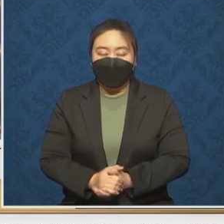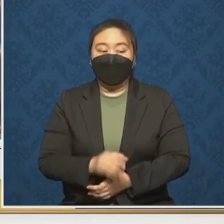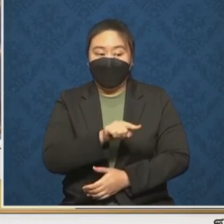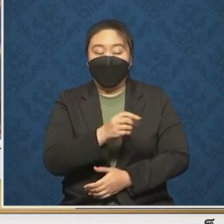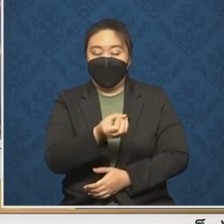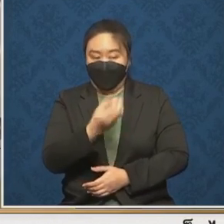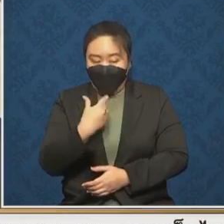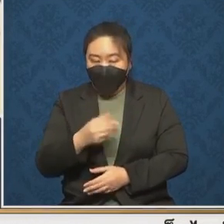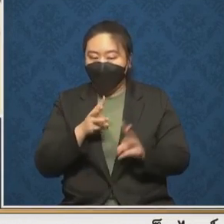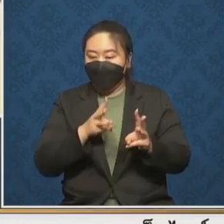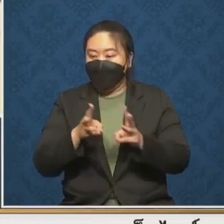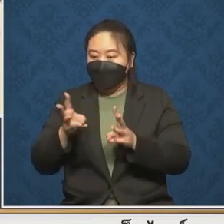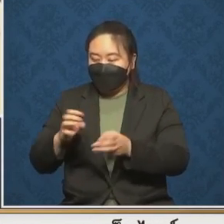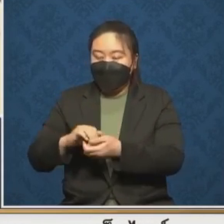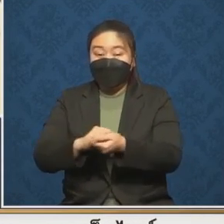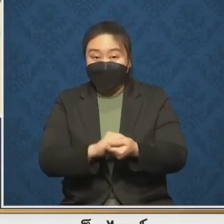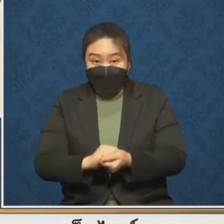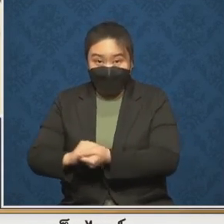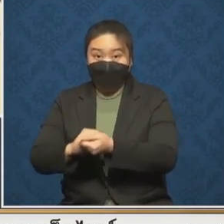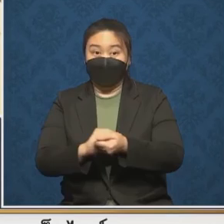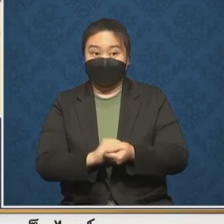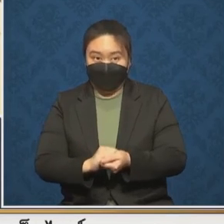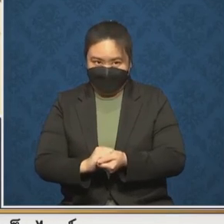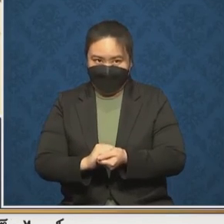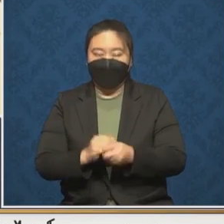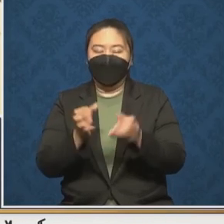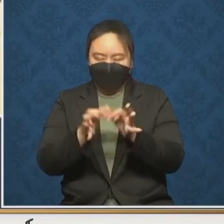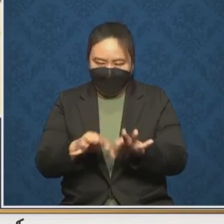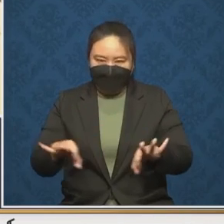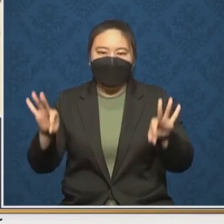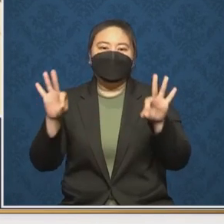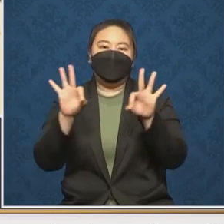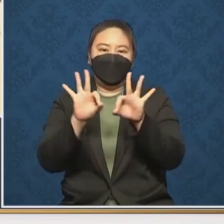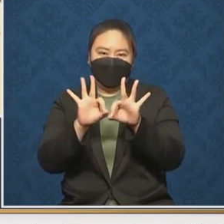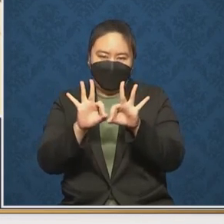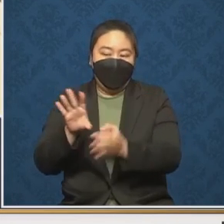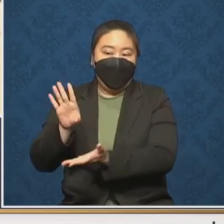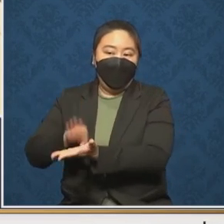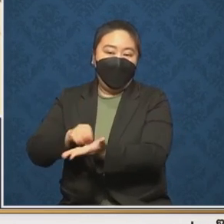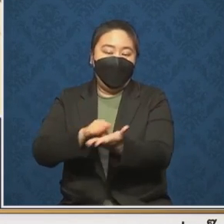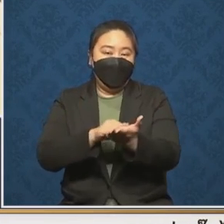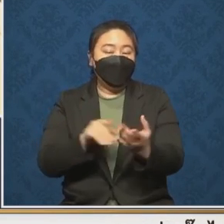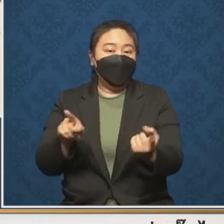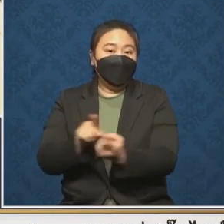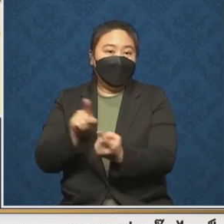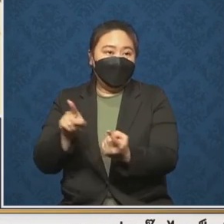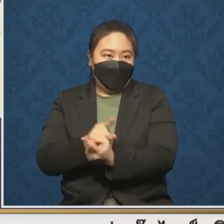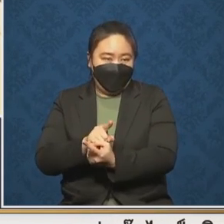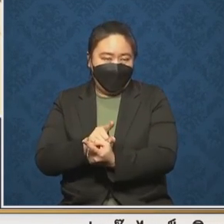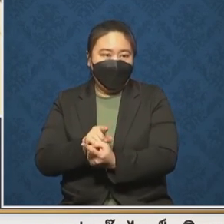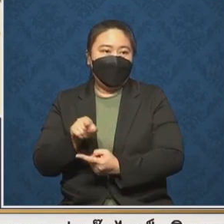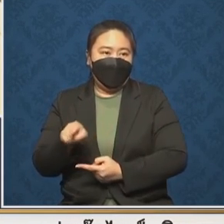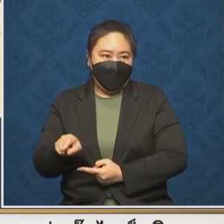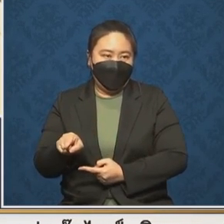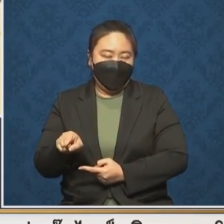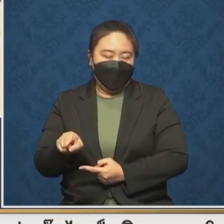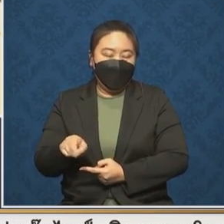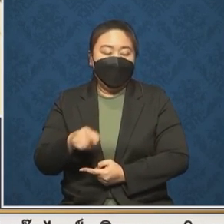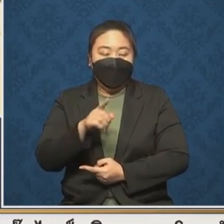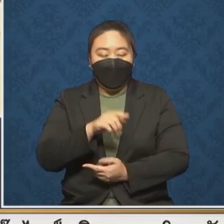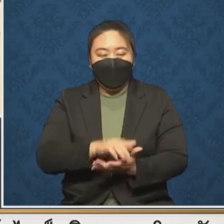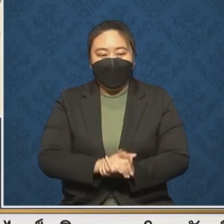ี อัี้สำคัญมากนะครับข้อมูลทางสังคมมฟรมซอบซ้อนคุณหมอเพศดาวไดบอกพสเซอเวถ้เราไปดู